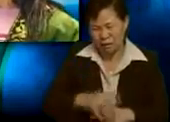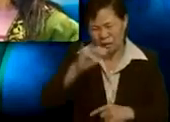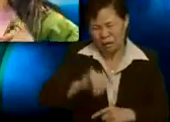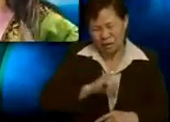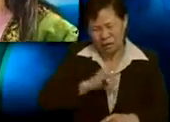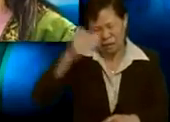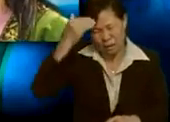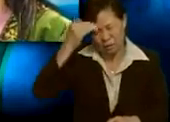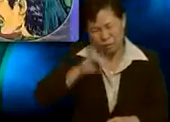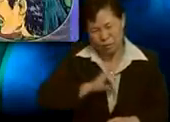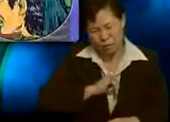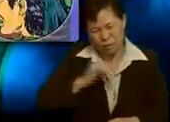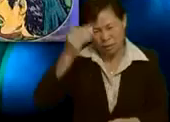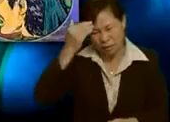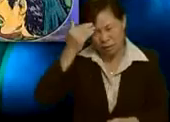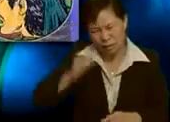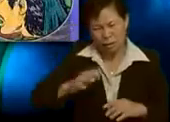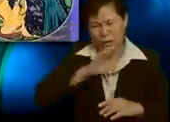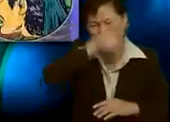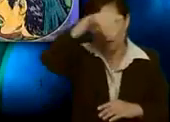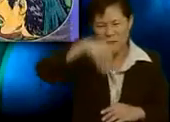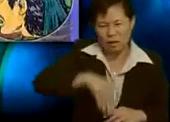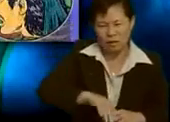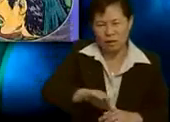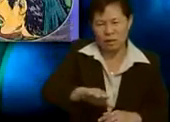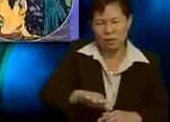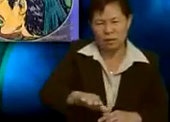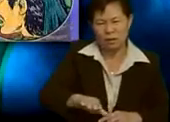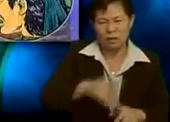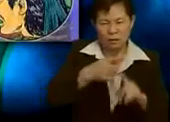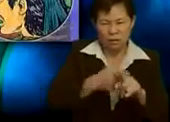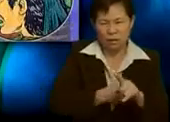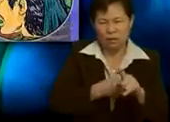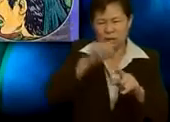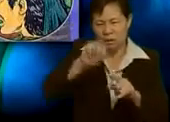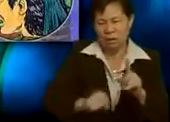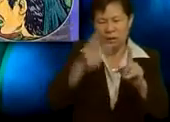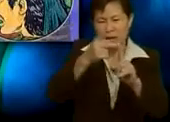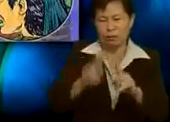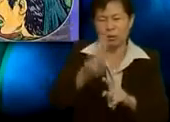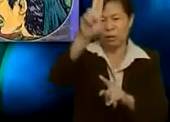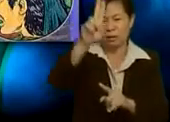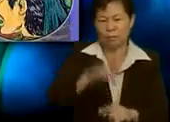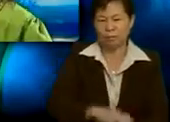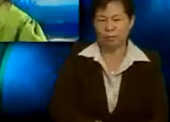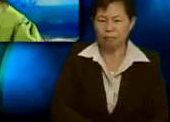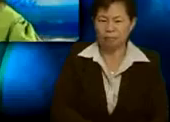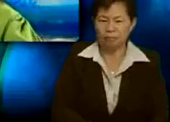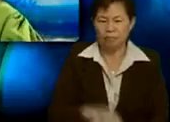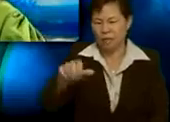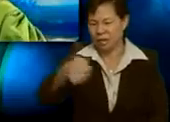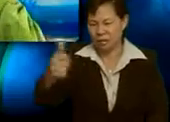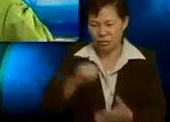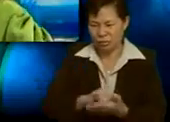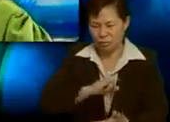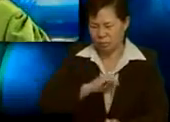"Yang saya tahu, gajah bergerak dari selatan ke utara. Yang lain